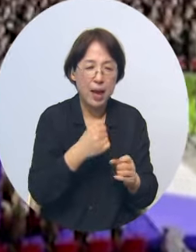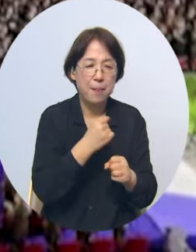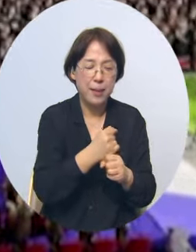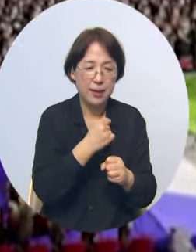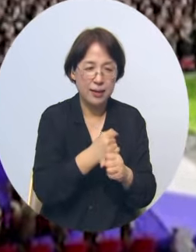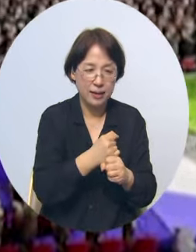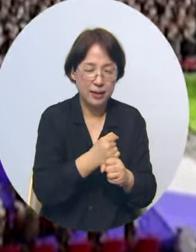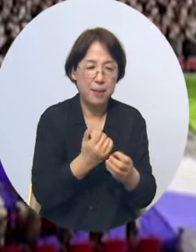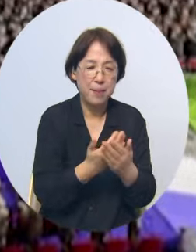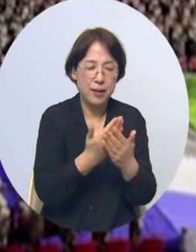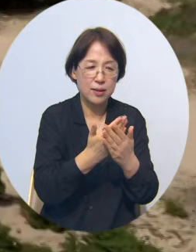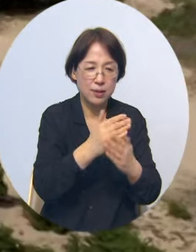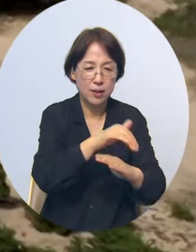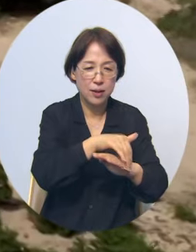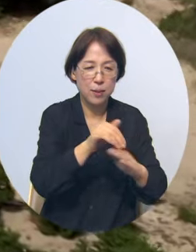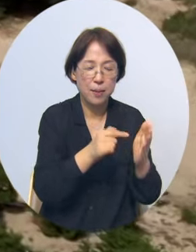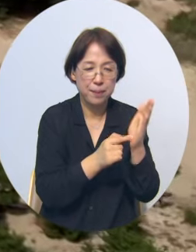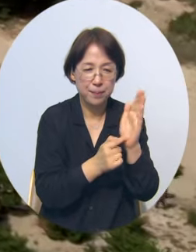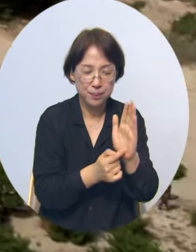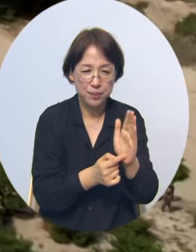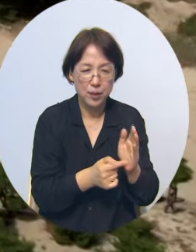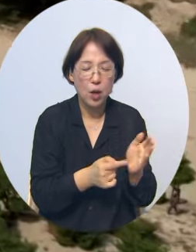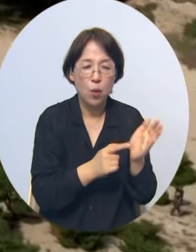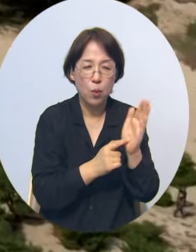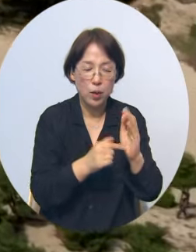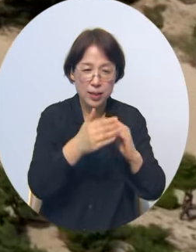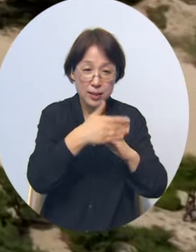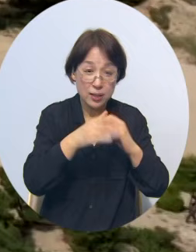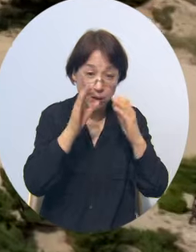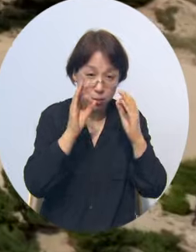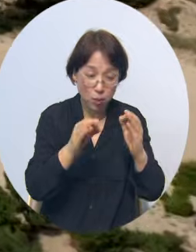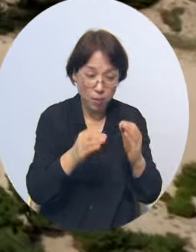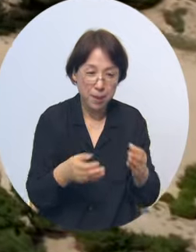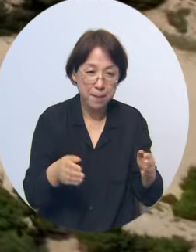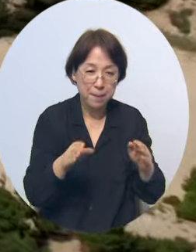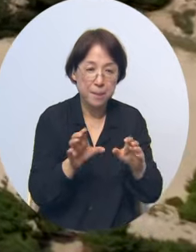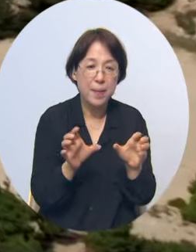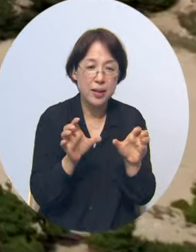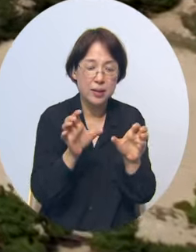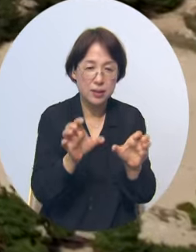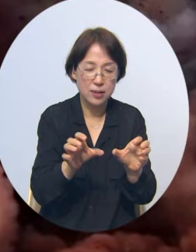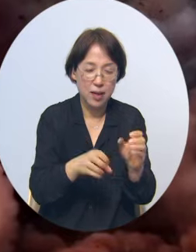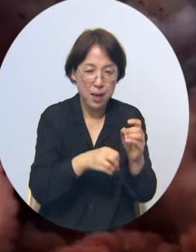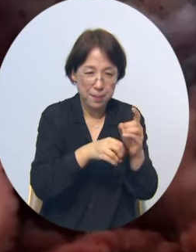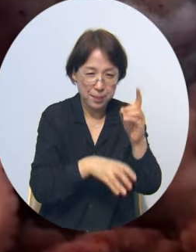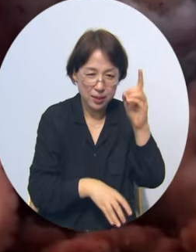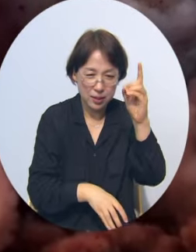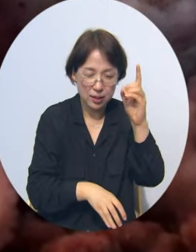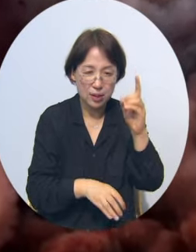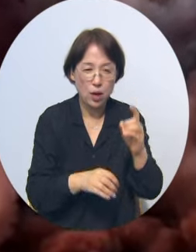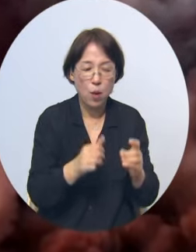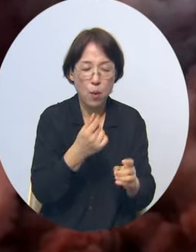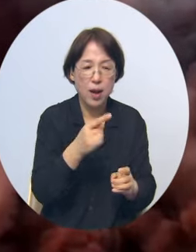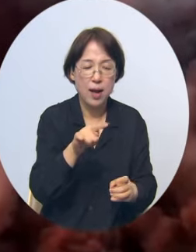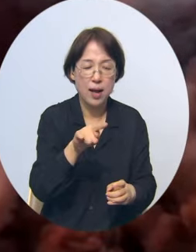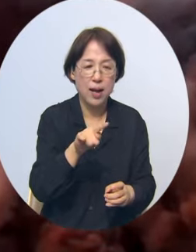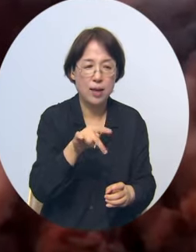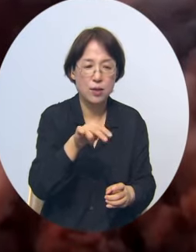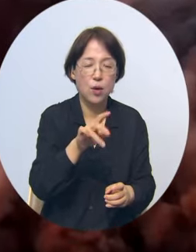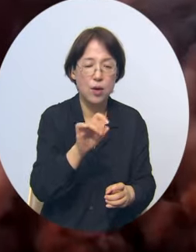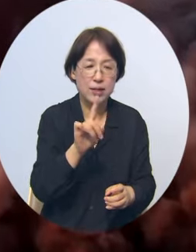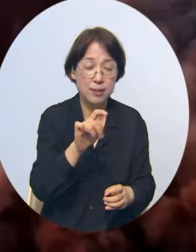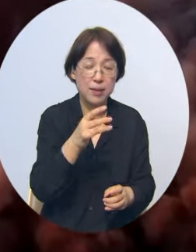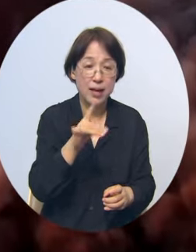의지를 드러냈습니다 공개된 사진을 보면 배치된 발사대는 근거리 탄도 미사일인 화성 10일라 발사대로